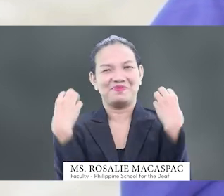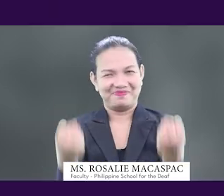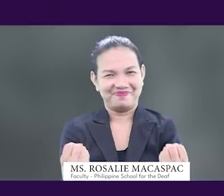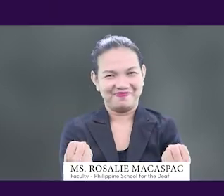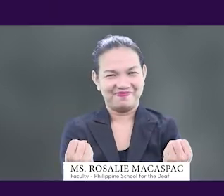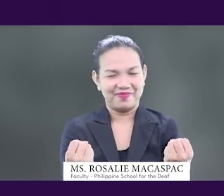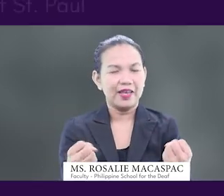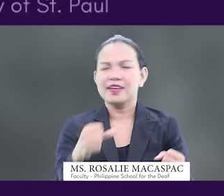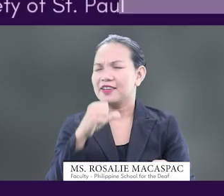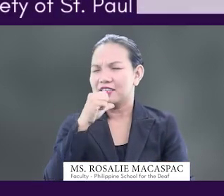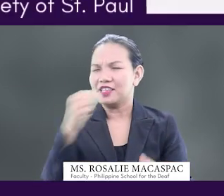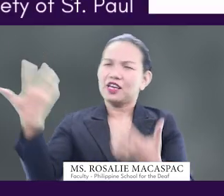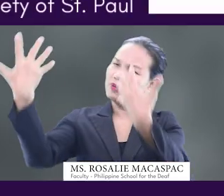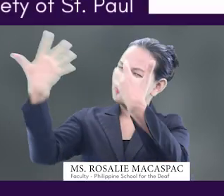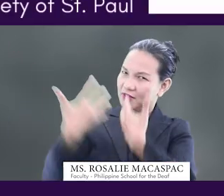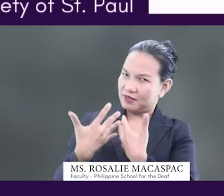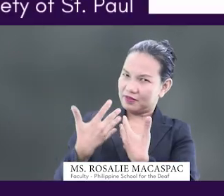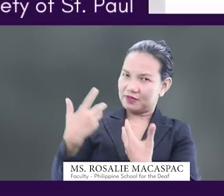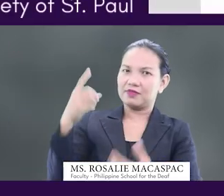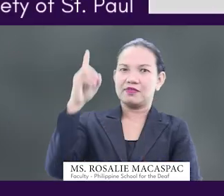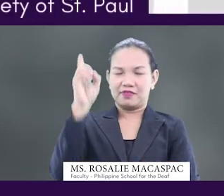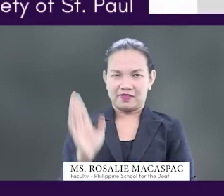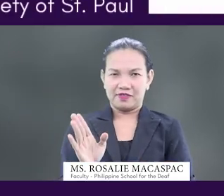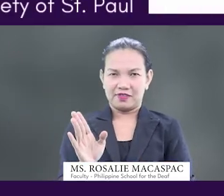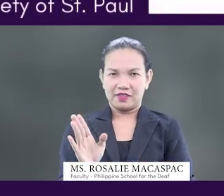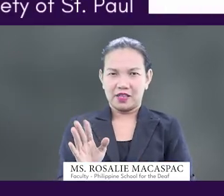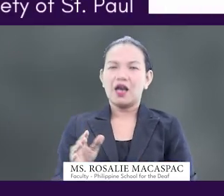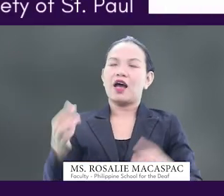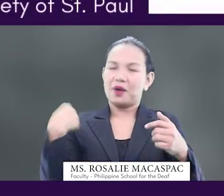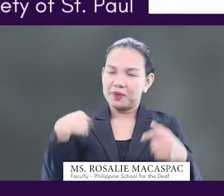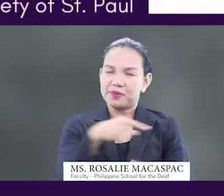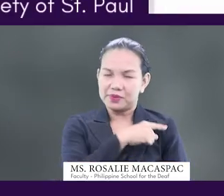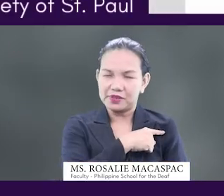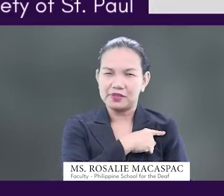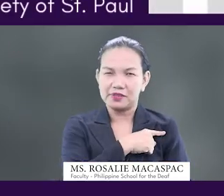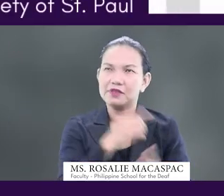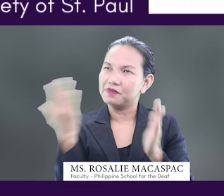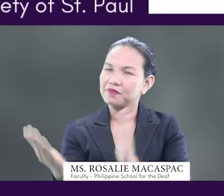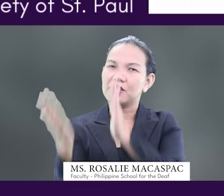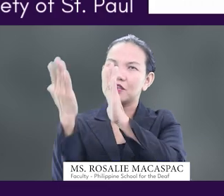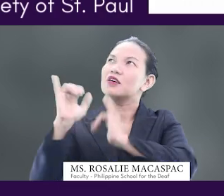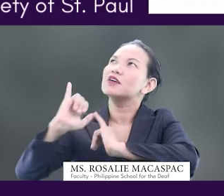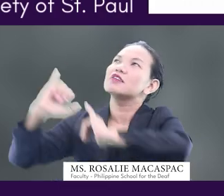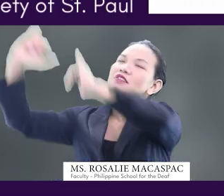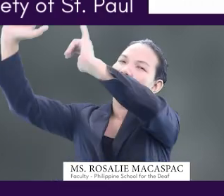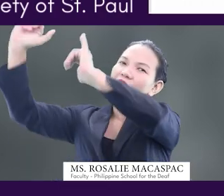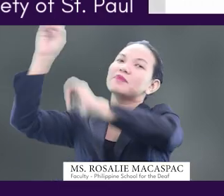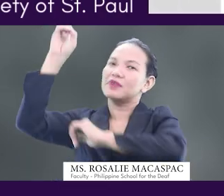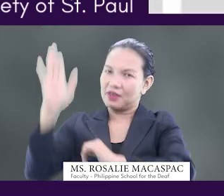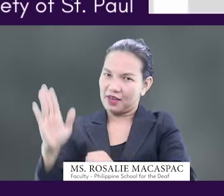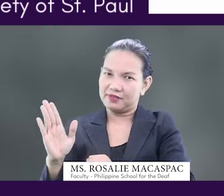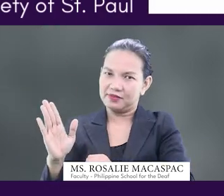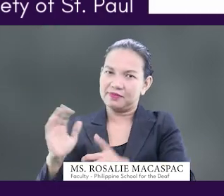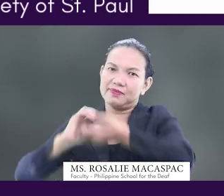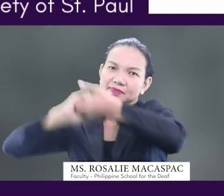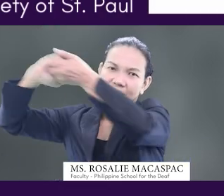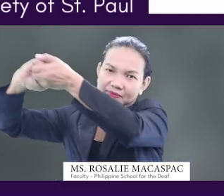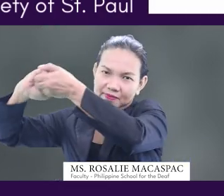tumibay. Hinding-hindi tayo iiwan ng Diyos. Ang laban natin ay laban din ng